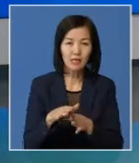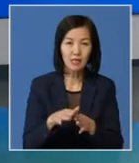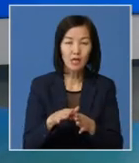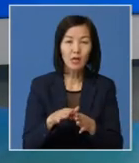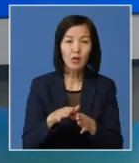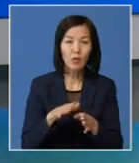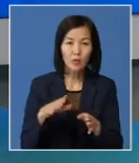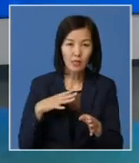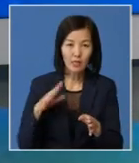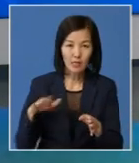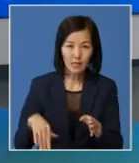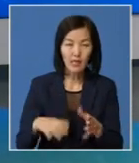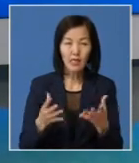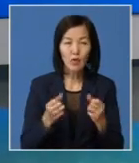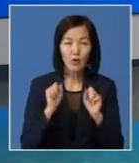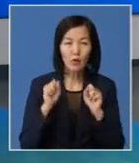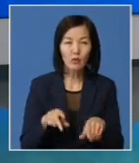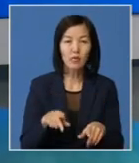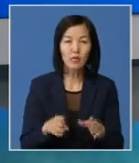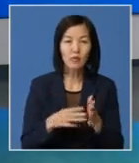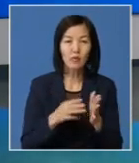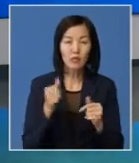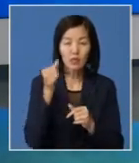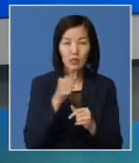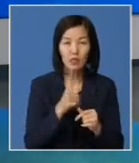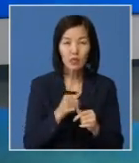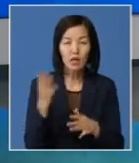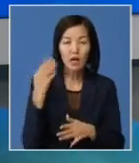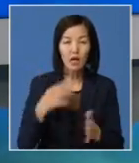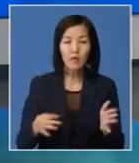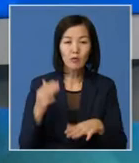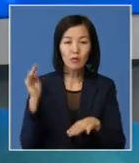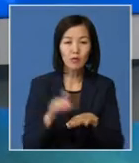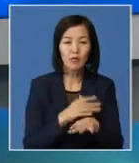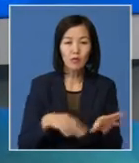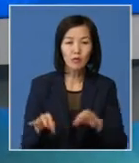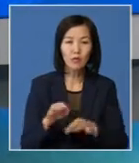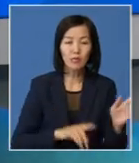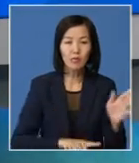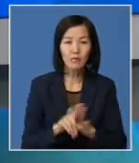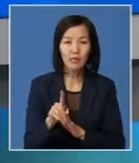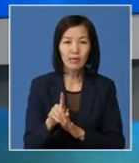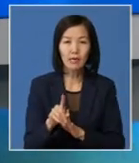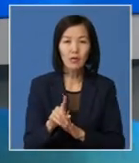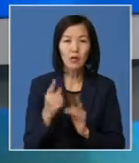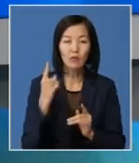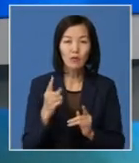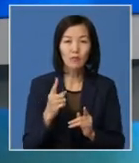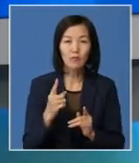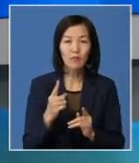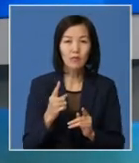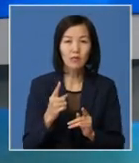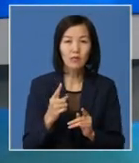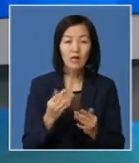алады. 2008 жылы Алматы облысында бірнеше кәсіпкер осындай қарындылық жобасын бастаған. Алайда соның біреуі істі соңына